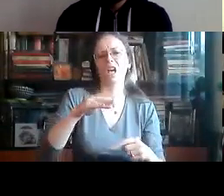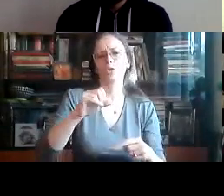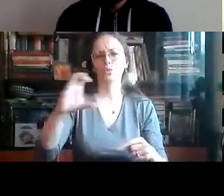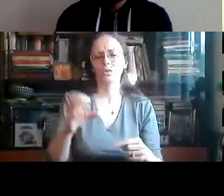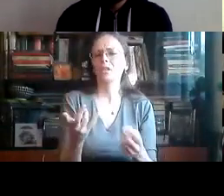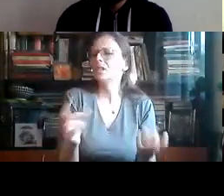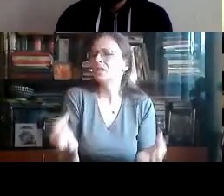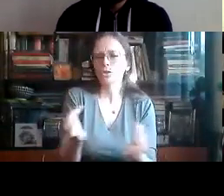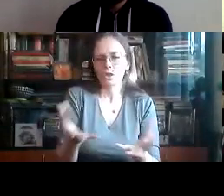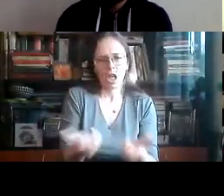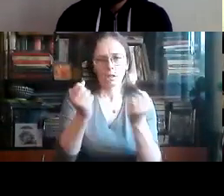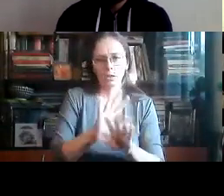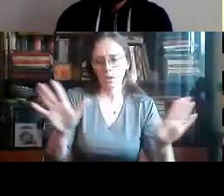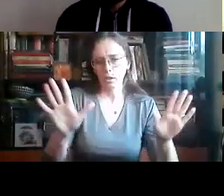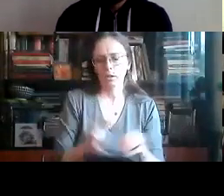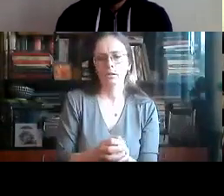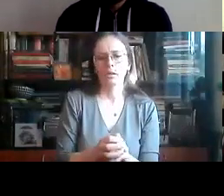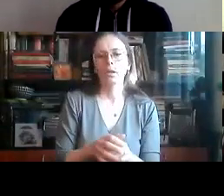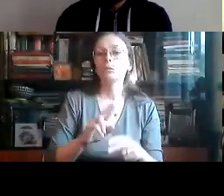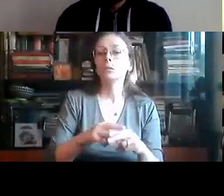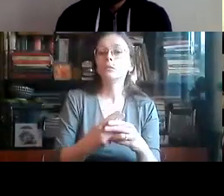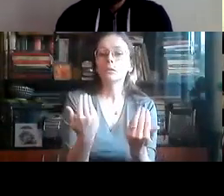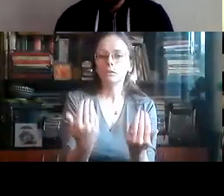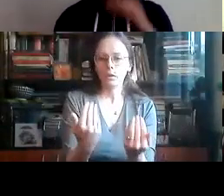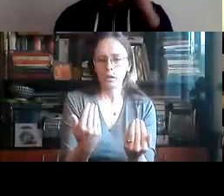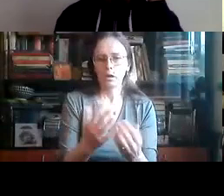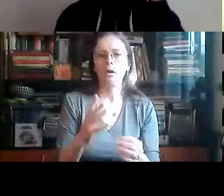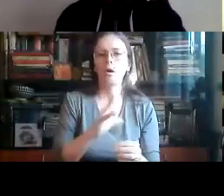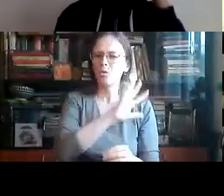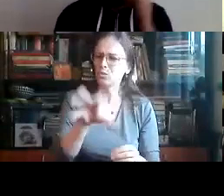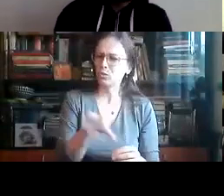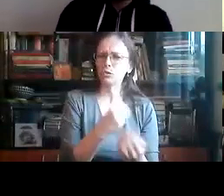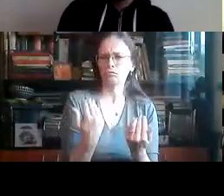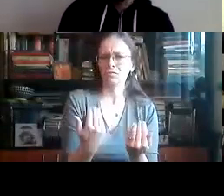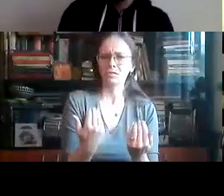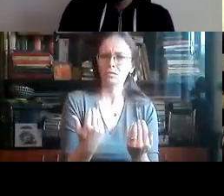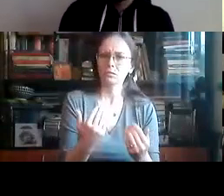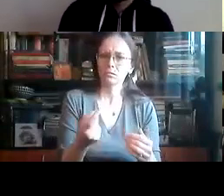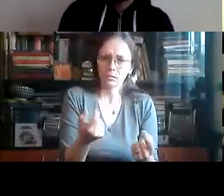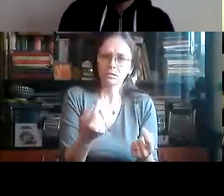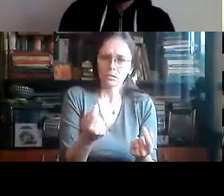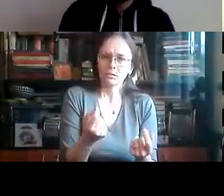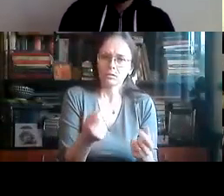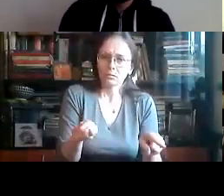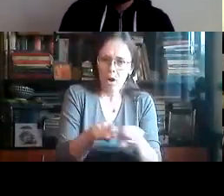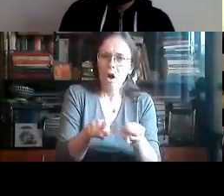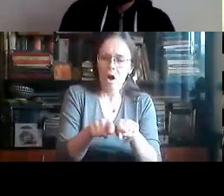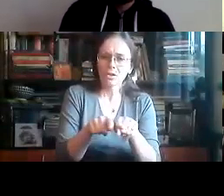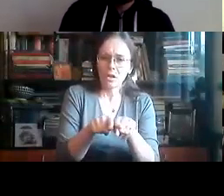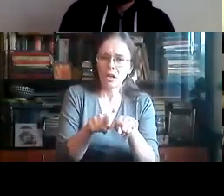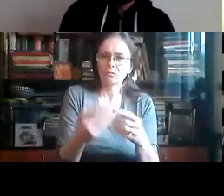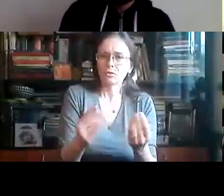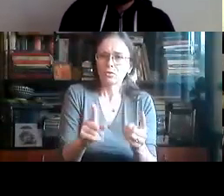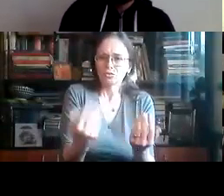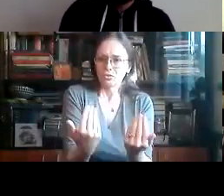сегодня все это как-то, в общем, выглядит похоже на то, как говорил Бек, правда, что все сидят